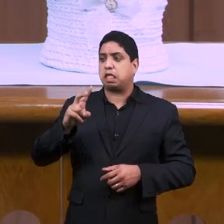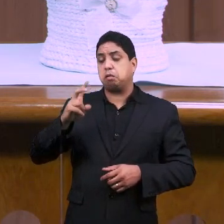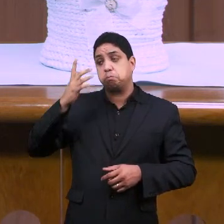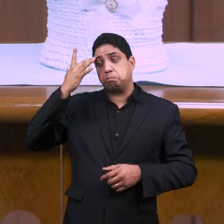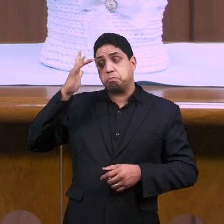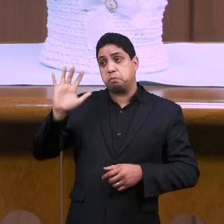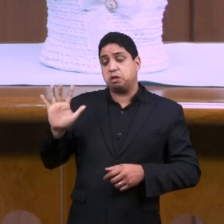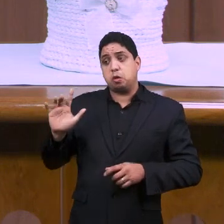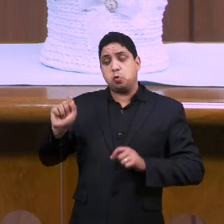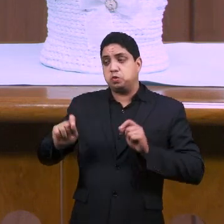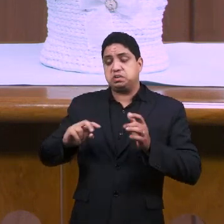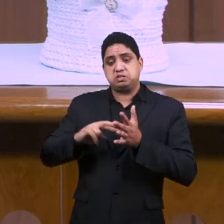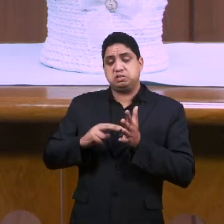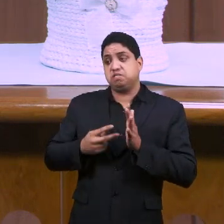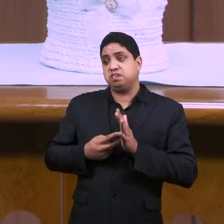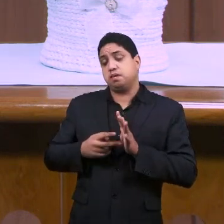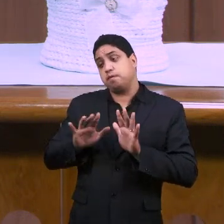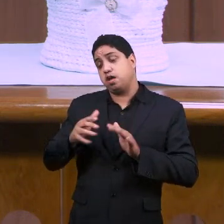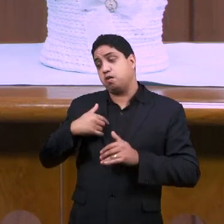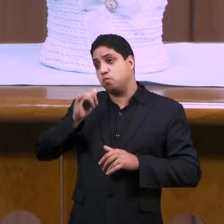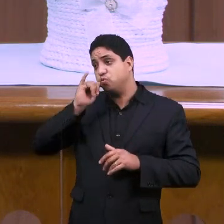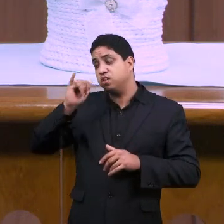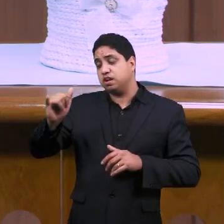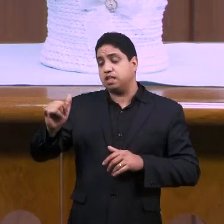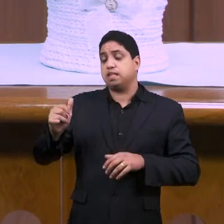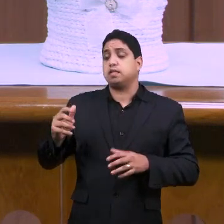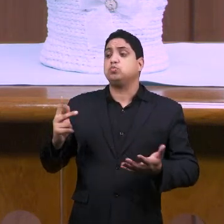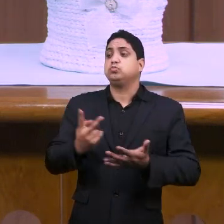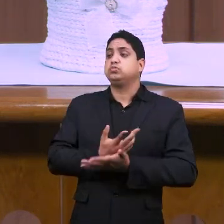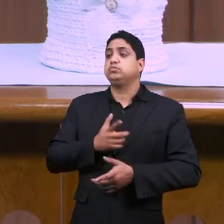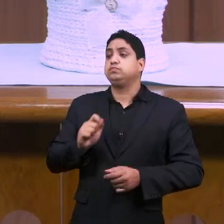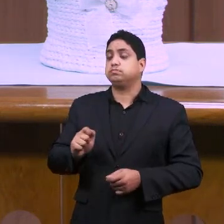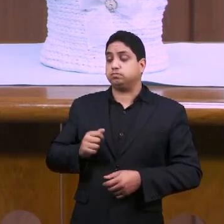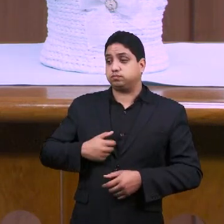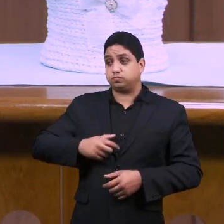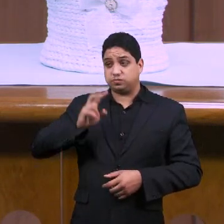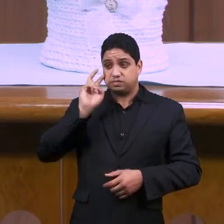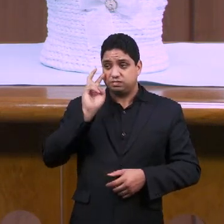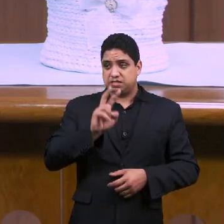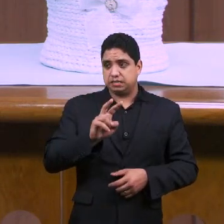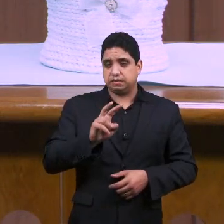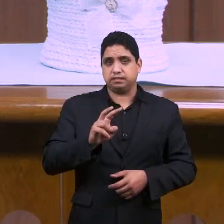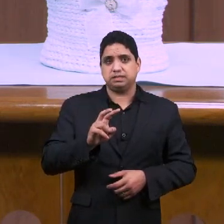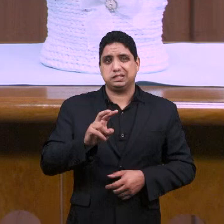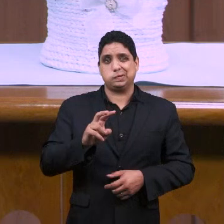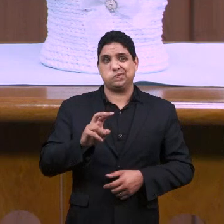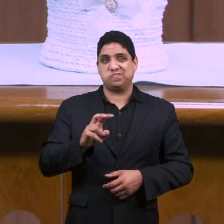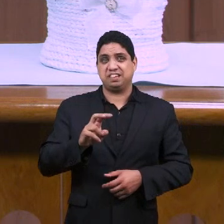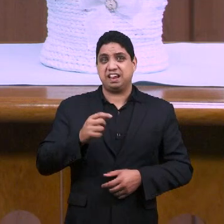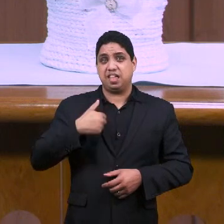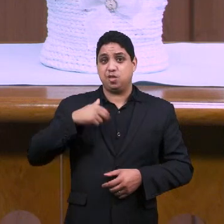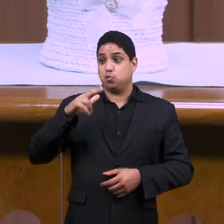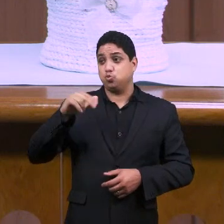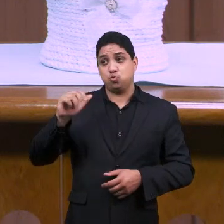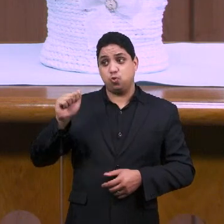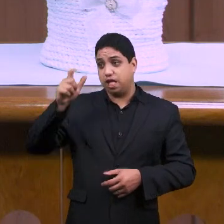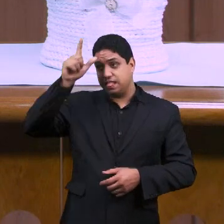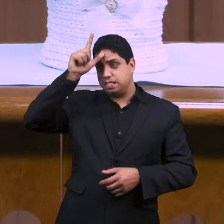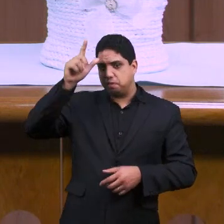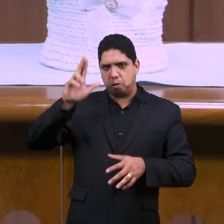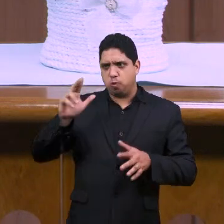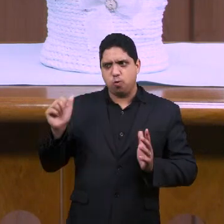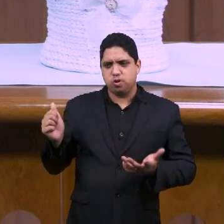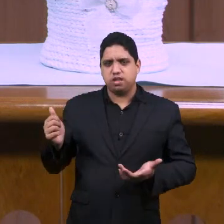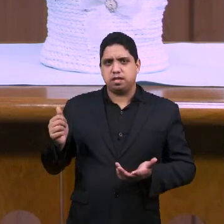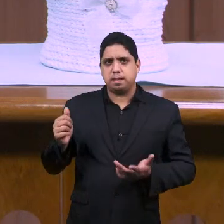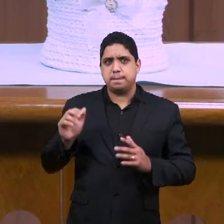une vision. Je ne sais pas de quoi ça parle, mais je voyais,